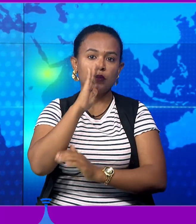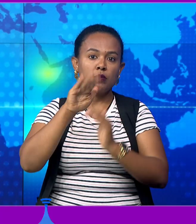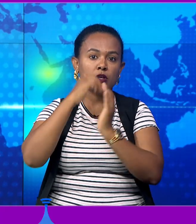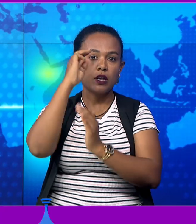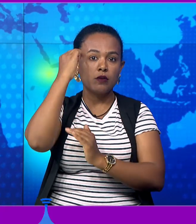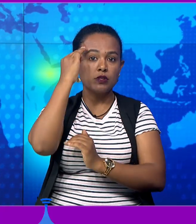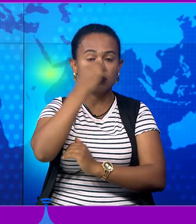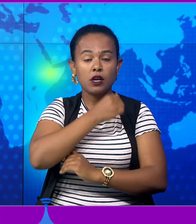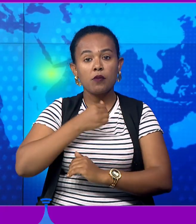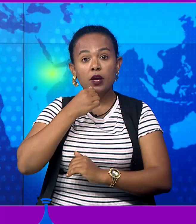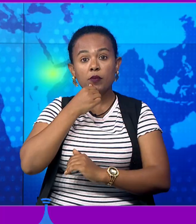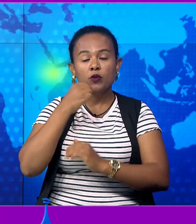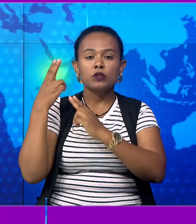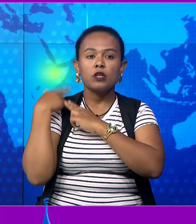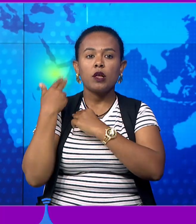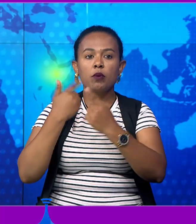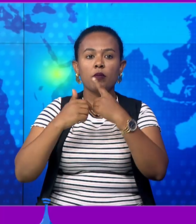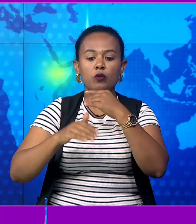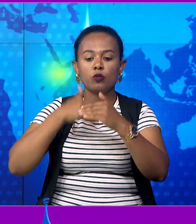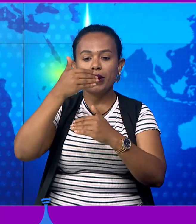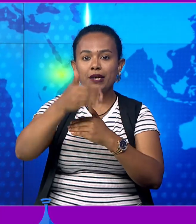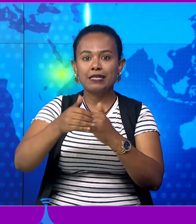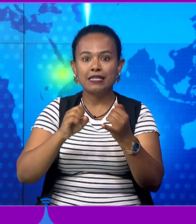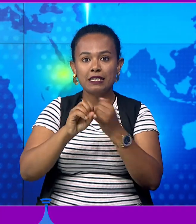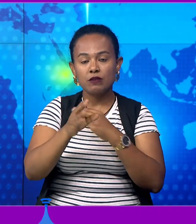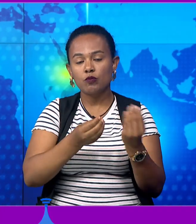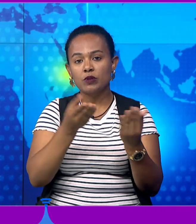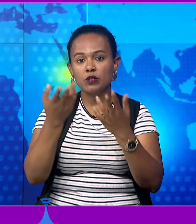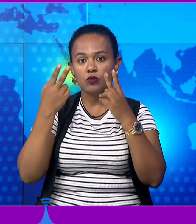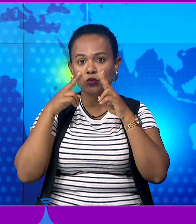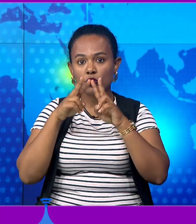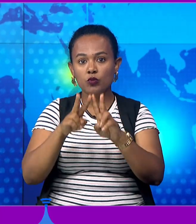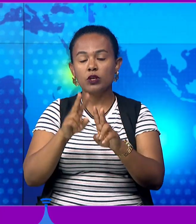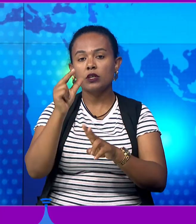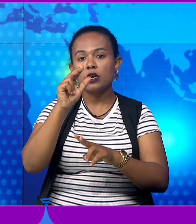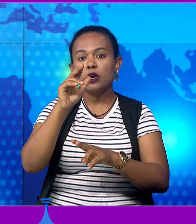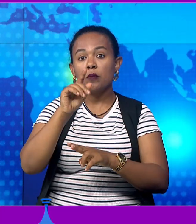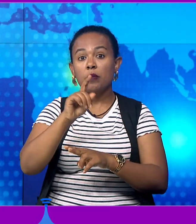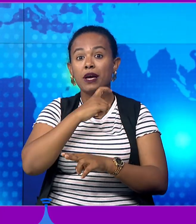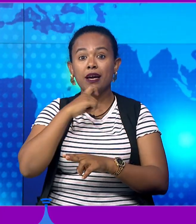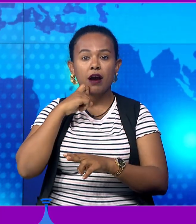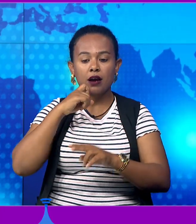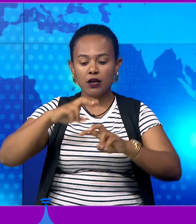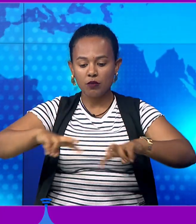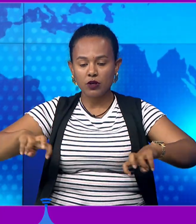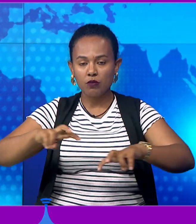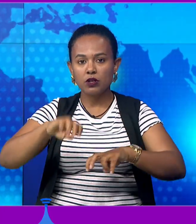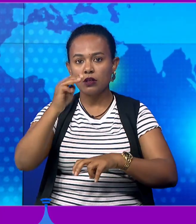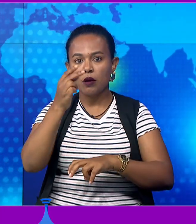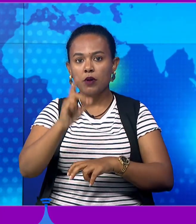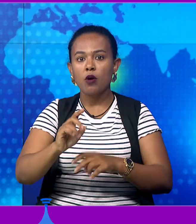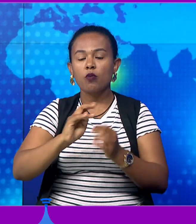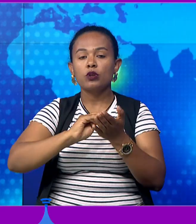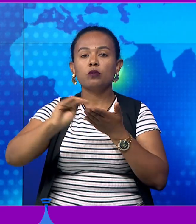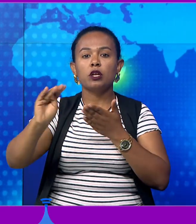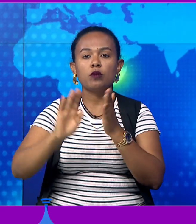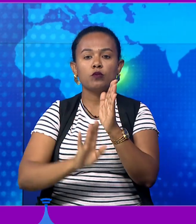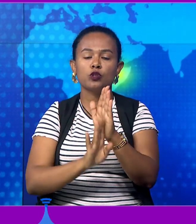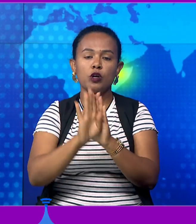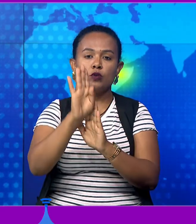አብይ አህመድ ወደ ስልጣን በመጡ ማግስት ግን ለዘርፉ በሰጡት ትኩረት የበጋ መስኖ ስንዴ ልማት ከምርምር ጣቢያዎች ወደ ሚሊዮኖች ሄክታር